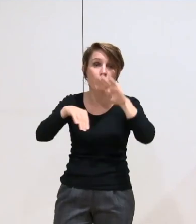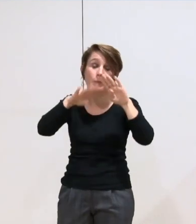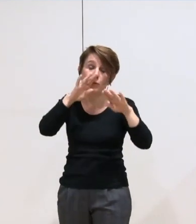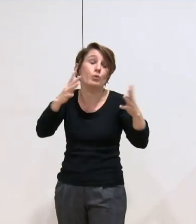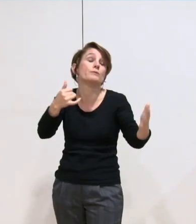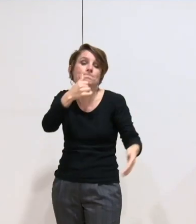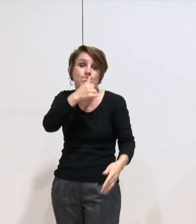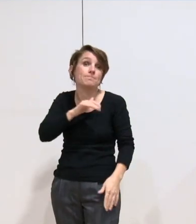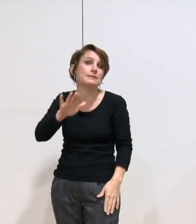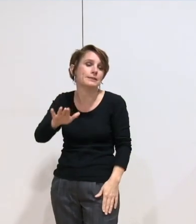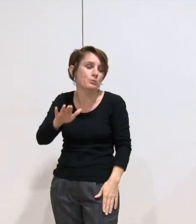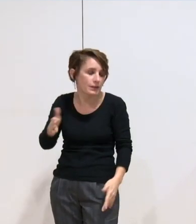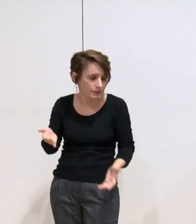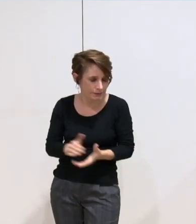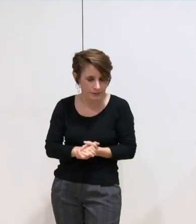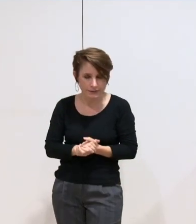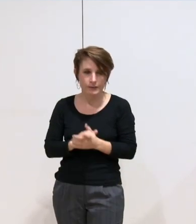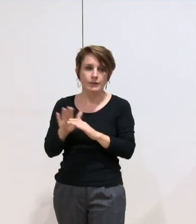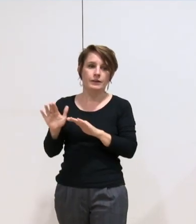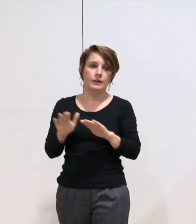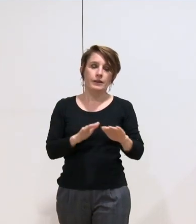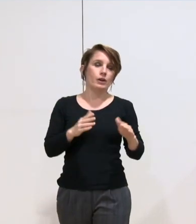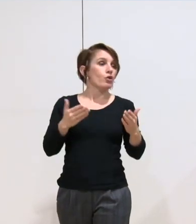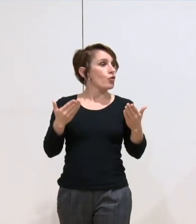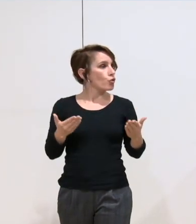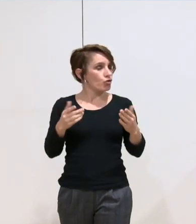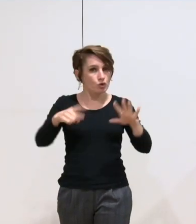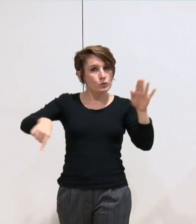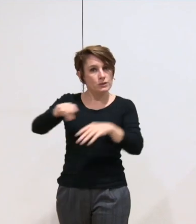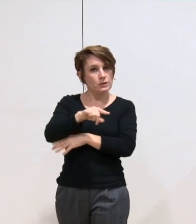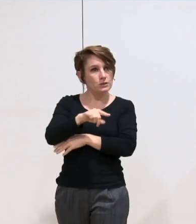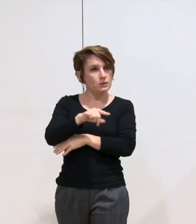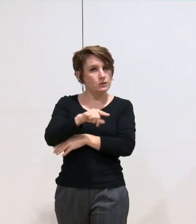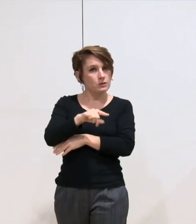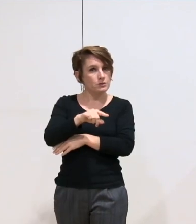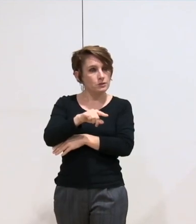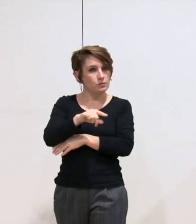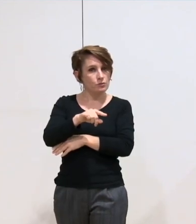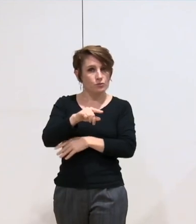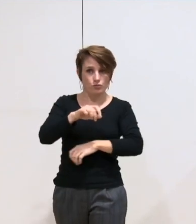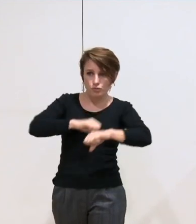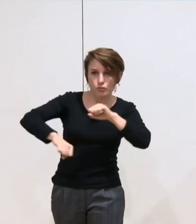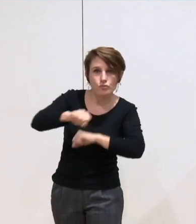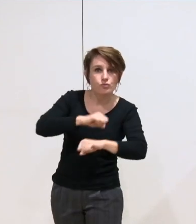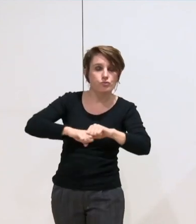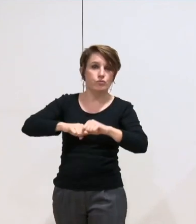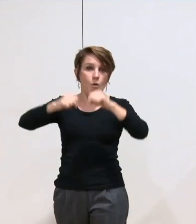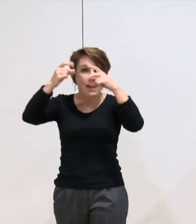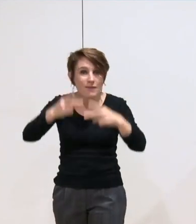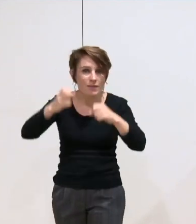reste, aujourd'hui, vous choisissez d'accueillir le plus de manifestations, y compris non sportives, dans les salons, très